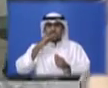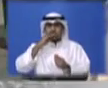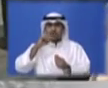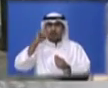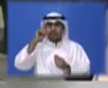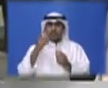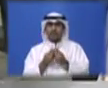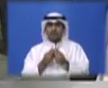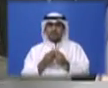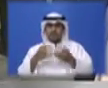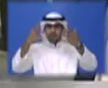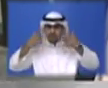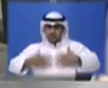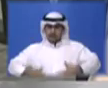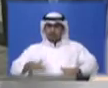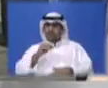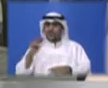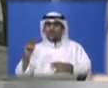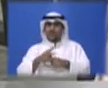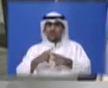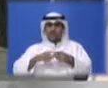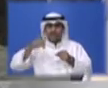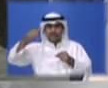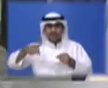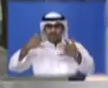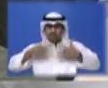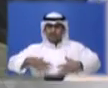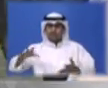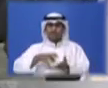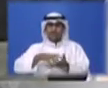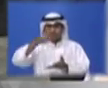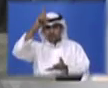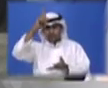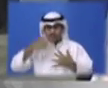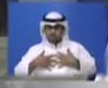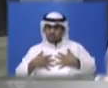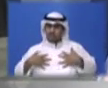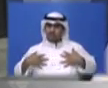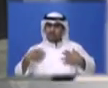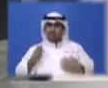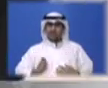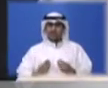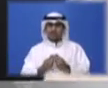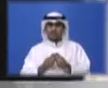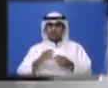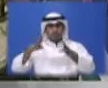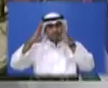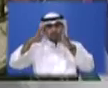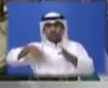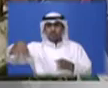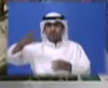اللي في بلدنا الثاني هذه. والحمد لله يعني من نشكر أخواننا الموجودين والمقيمين على